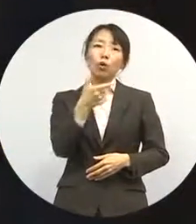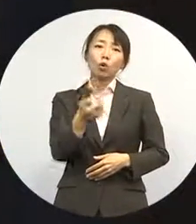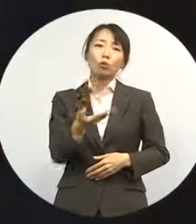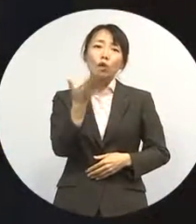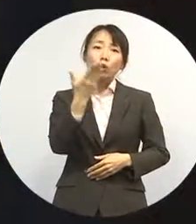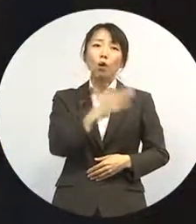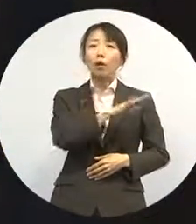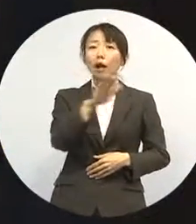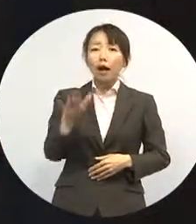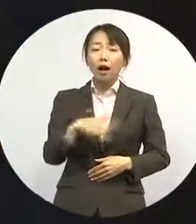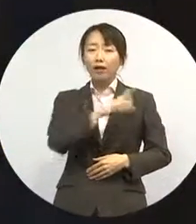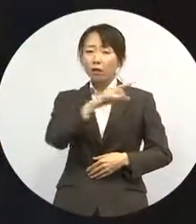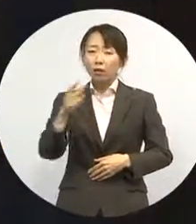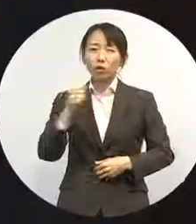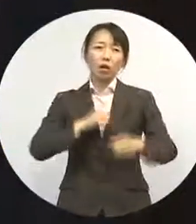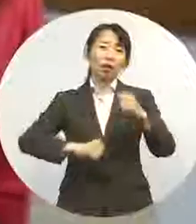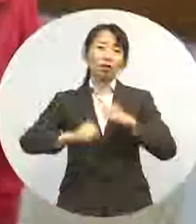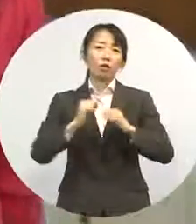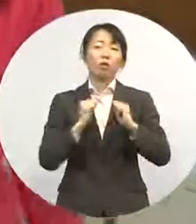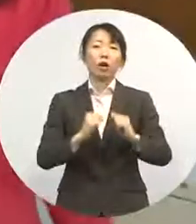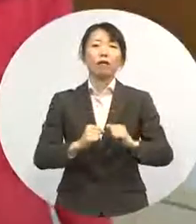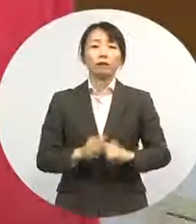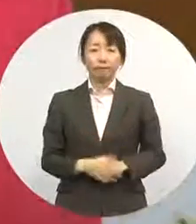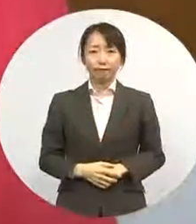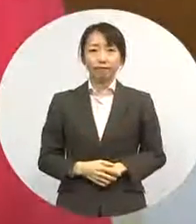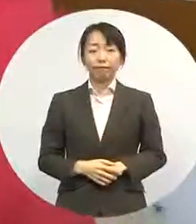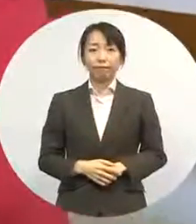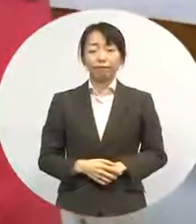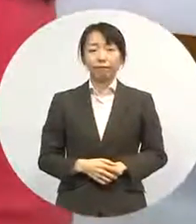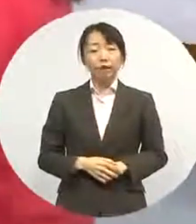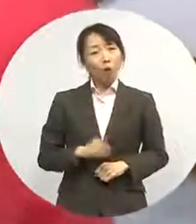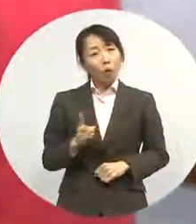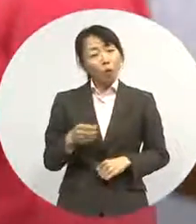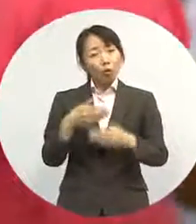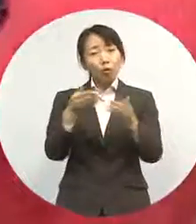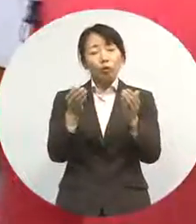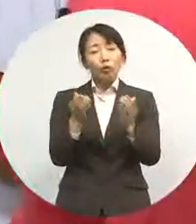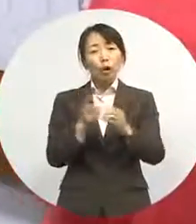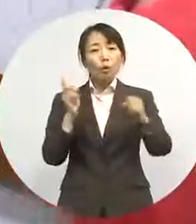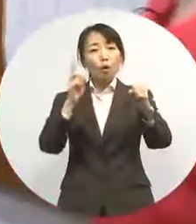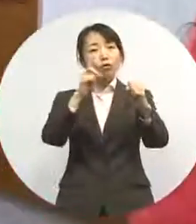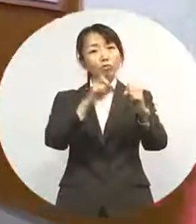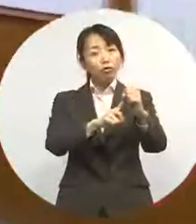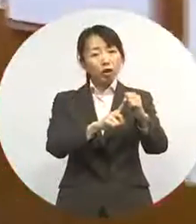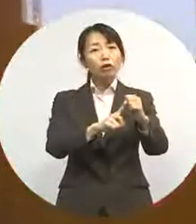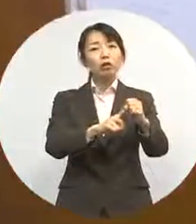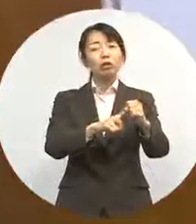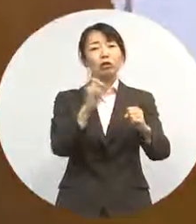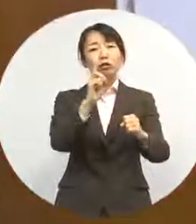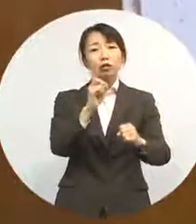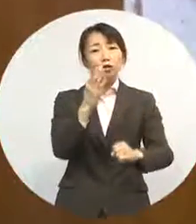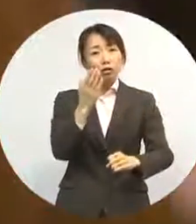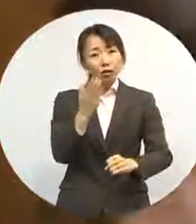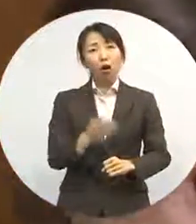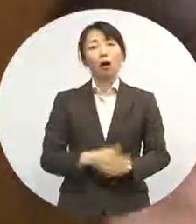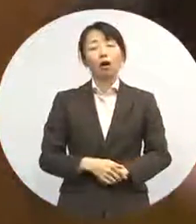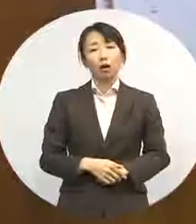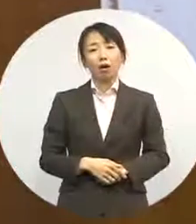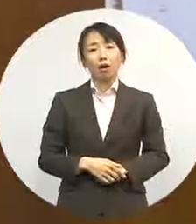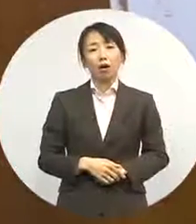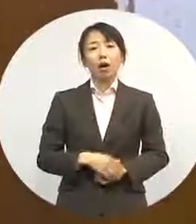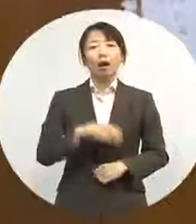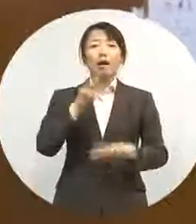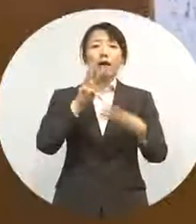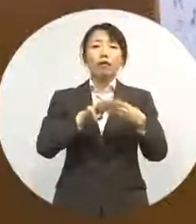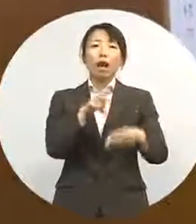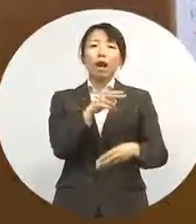活動を行っています。そもそもこの老人クラブ、どういった目的で作られたのでしょうか。田場川会